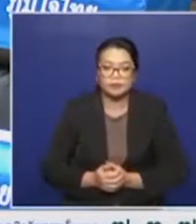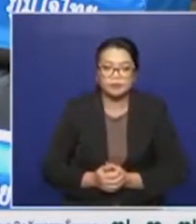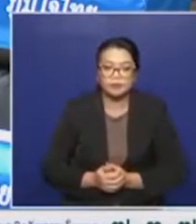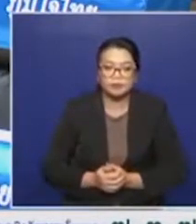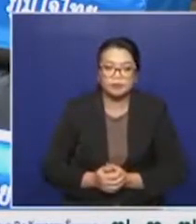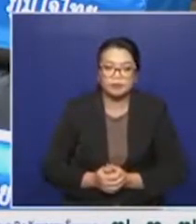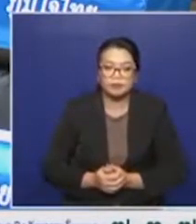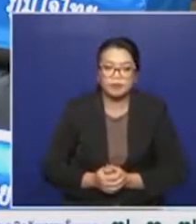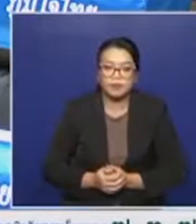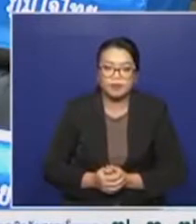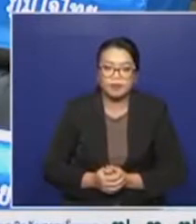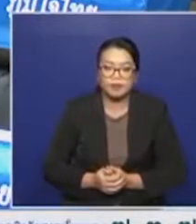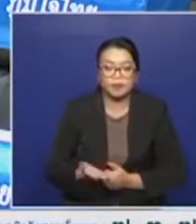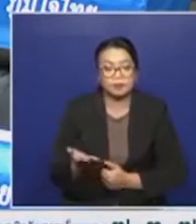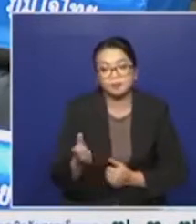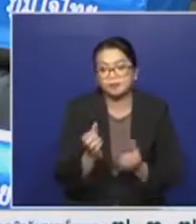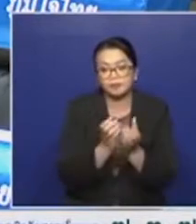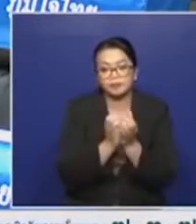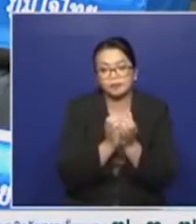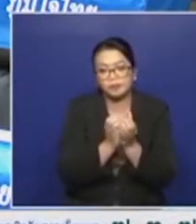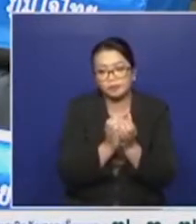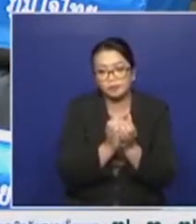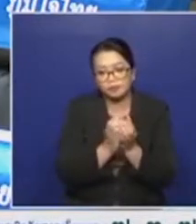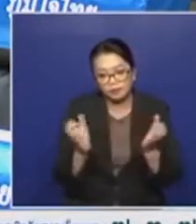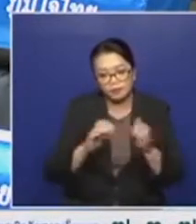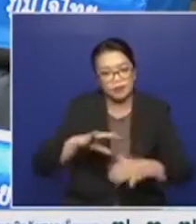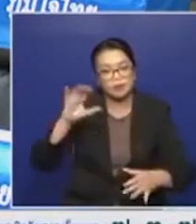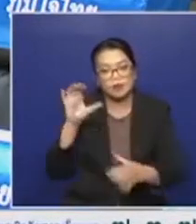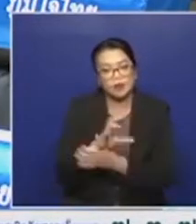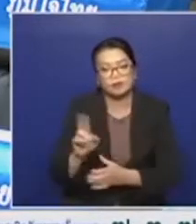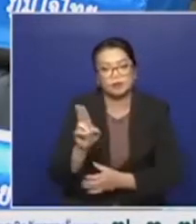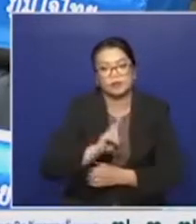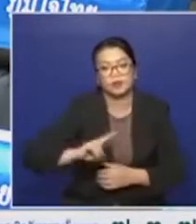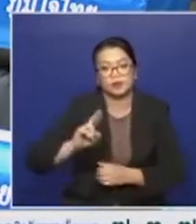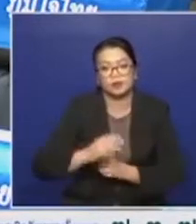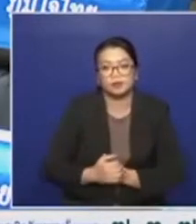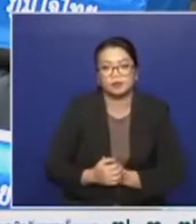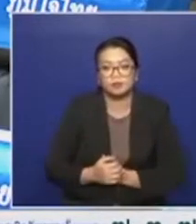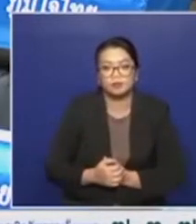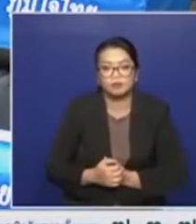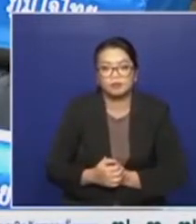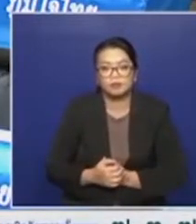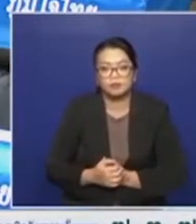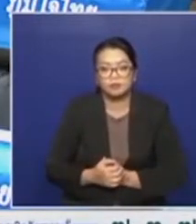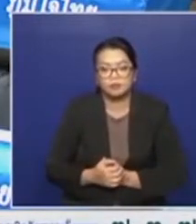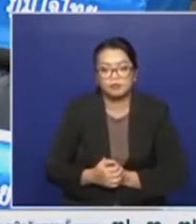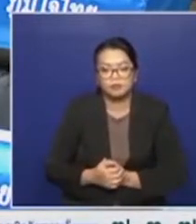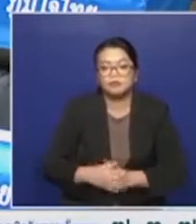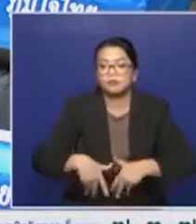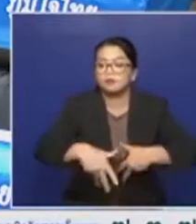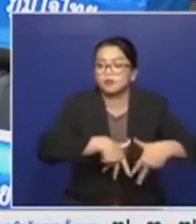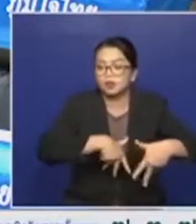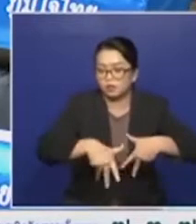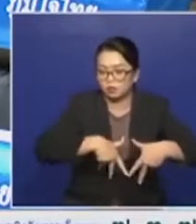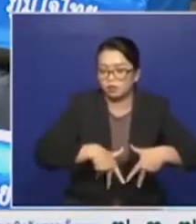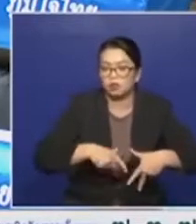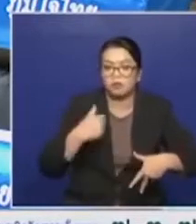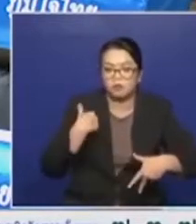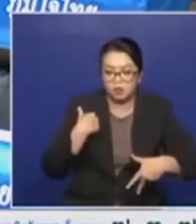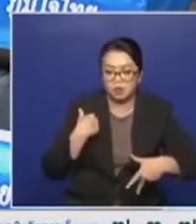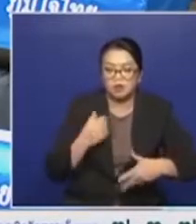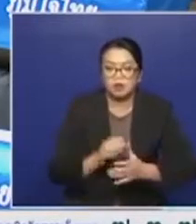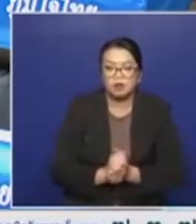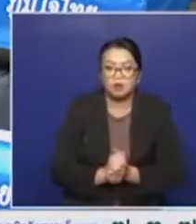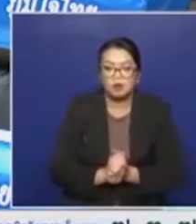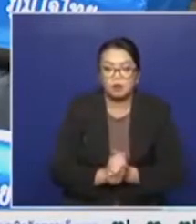หน้าที่รัฐธรรมนูญสุพรรณครับใช้สูงสุดจะต้องเป็นพื้นที่ที่ประชาชนมีที่มา